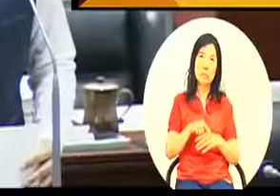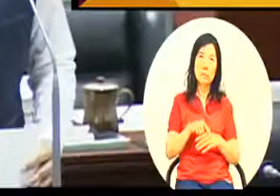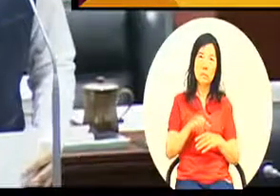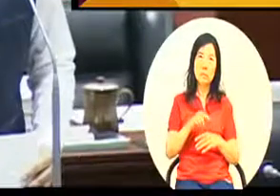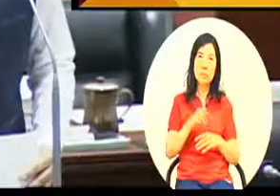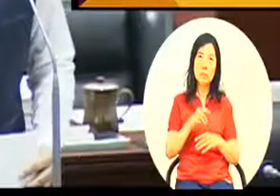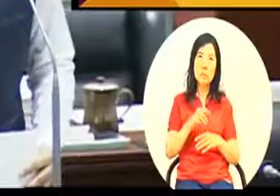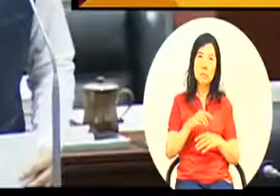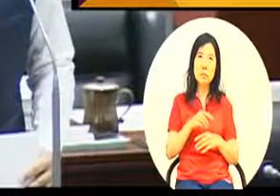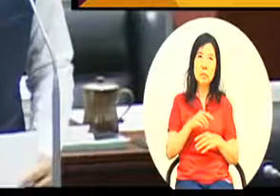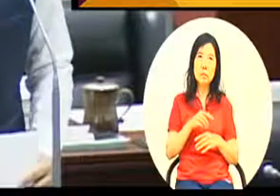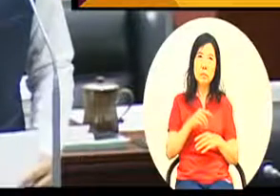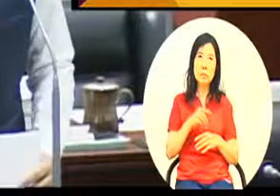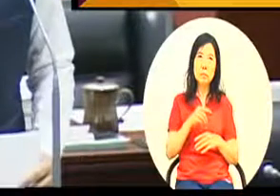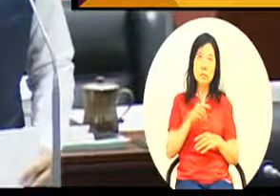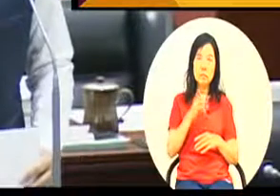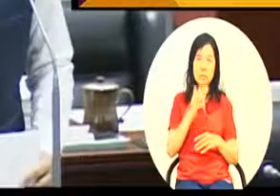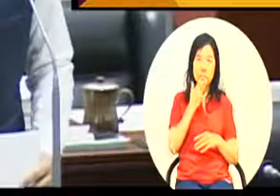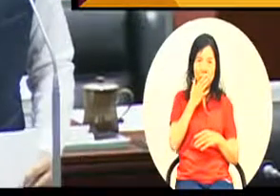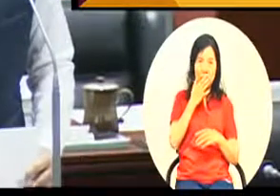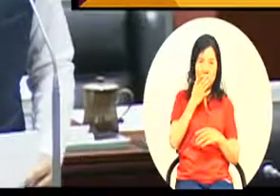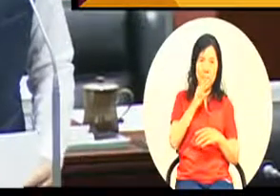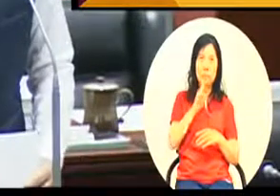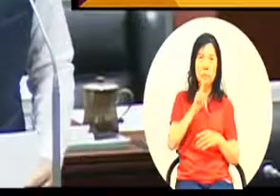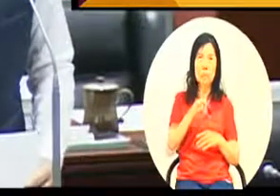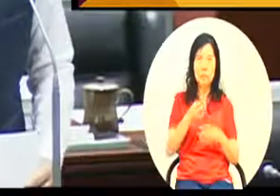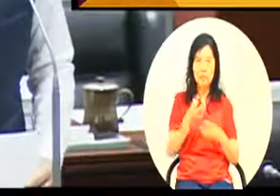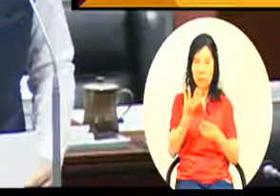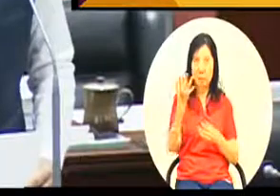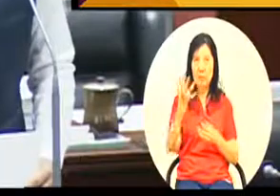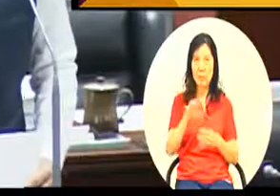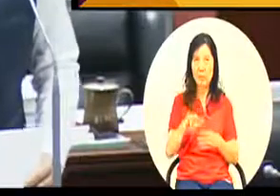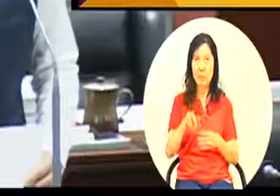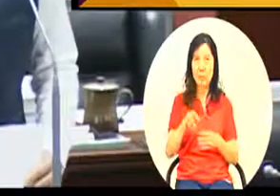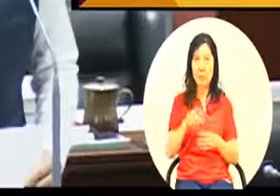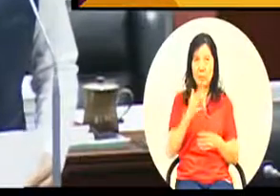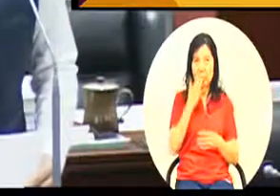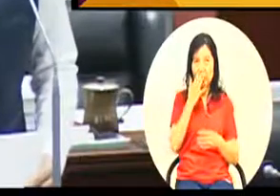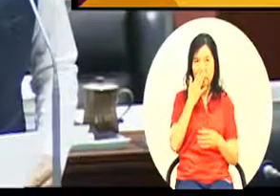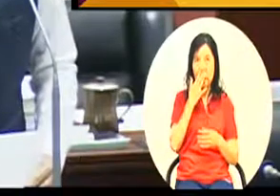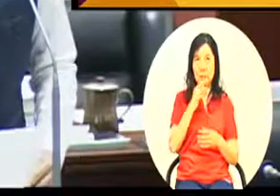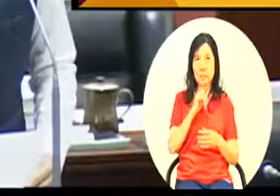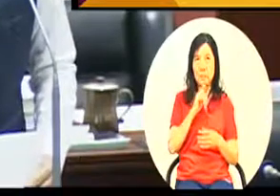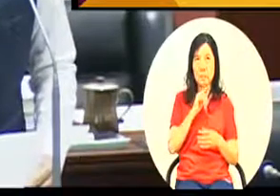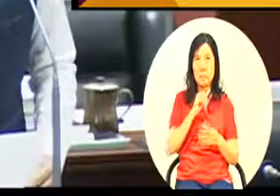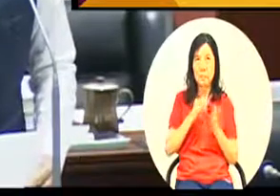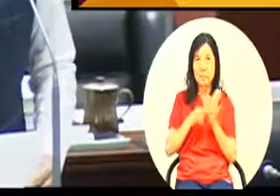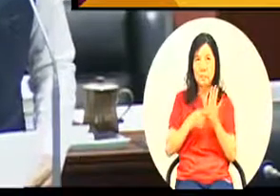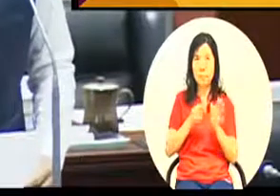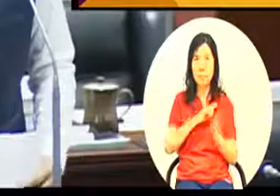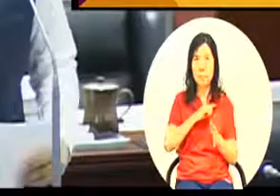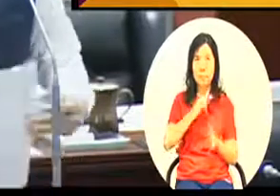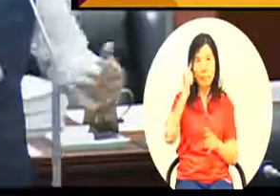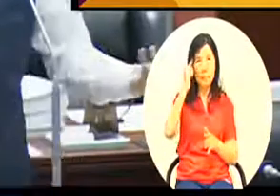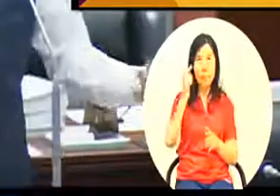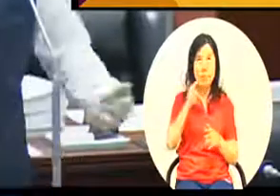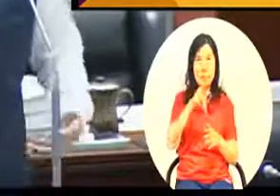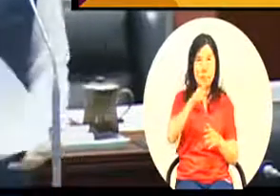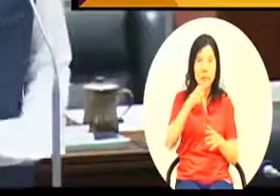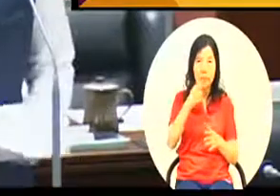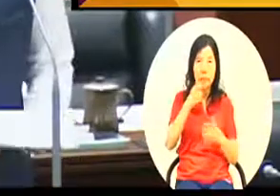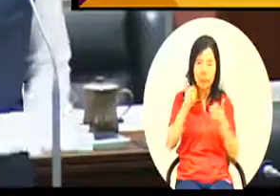哈、哦、敢怒不敢言的老师很多啦，是居多数的啦。那他们也不敢表白他们立场，也只能透过我们在议